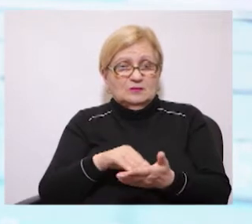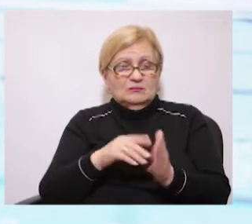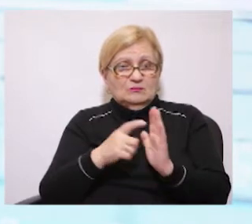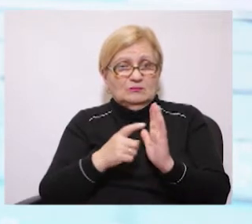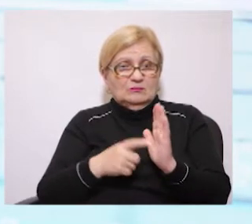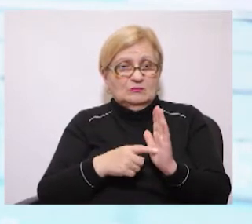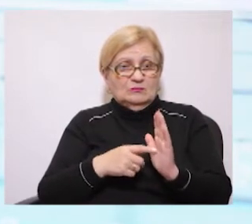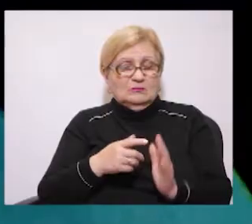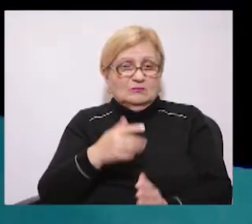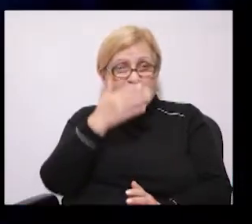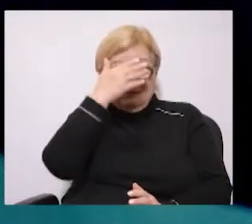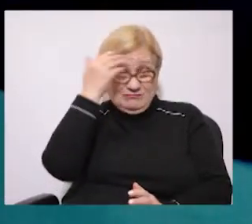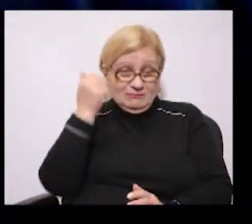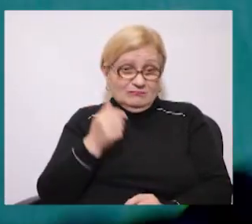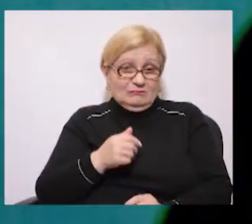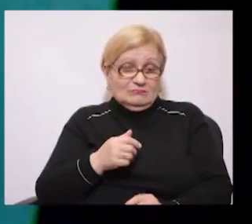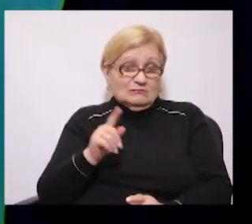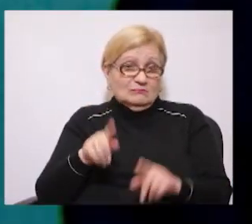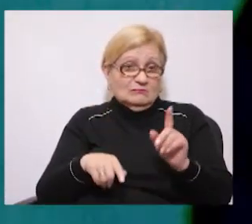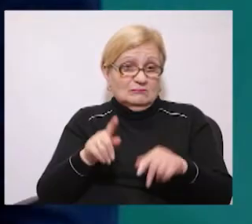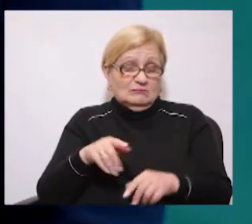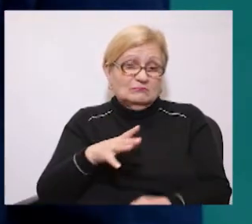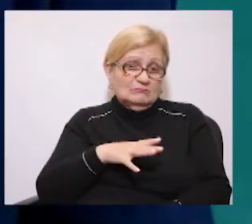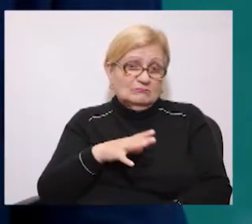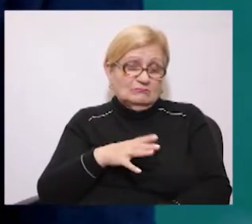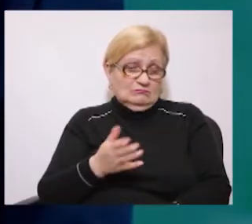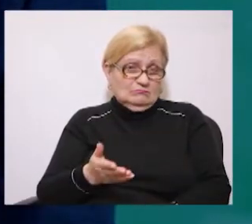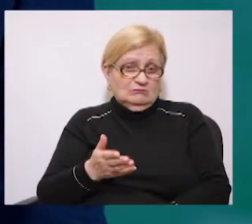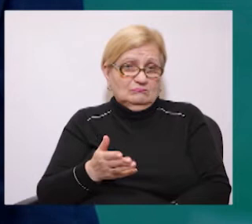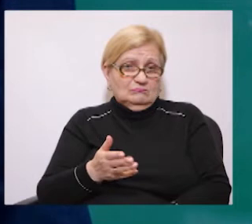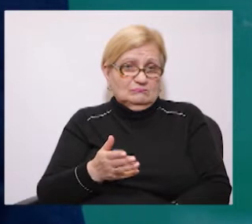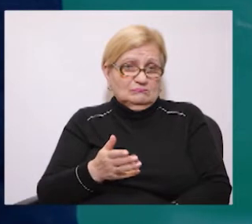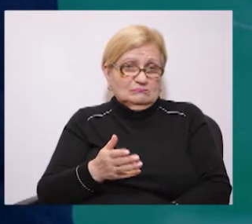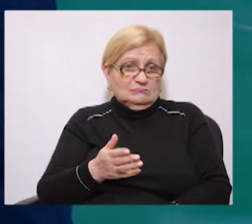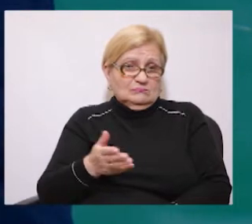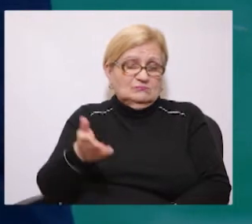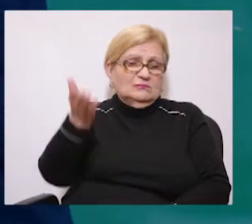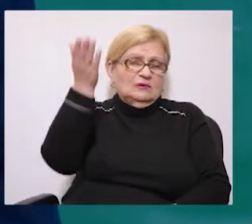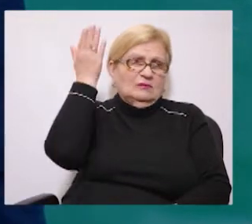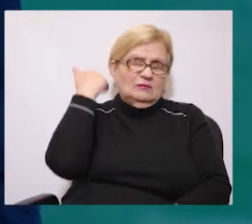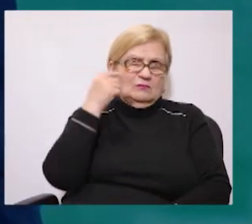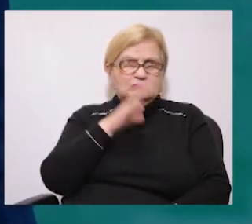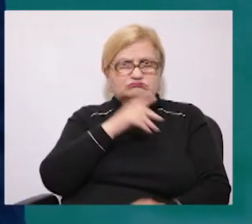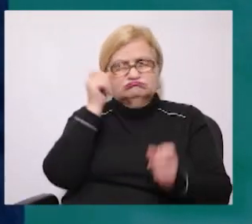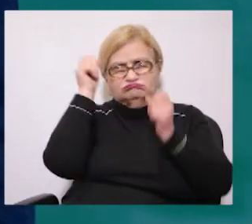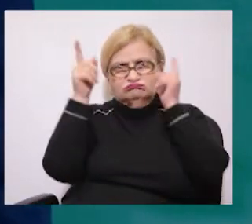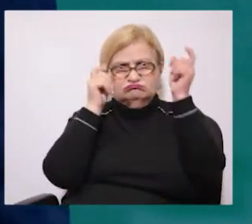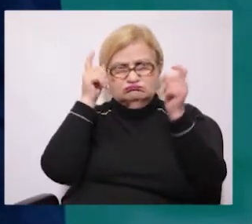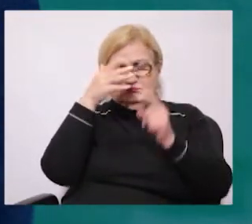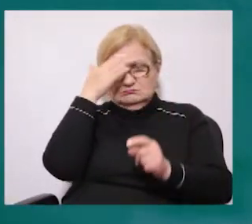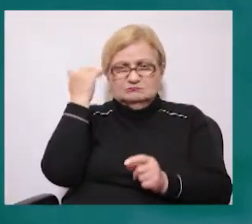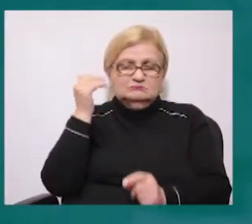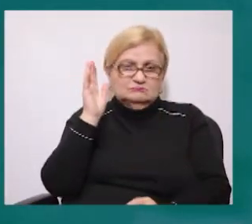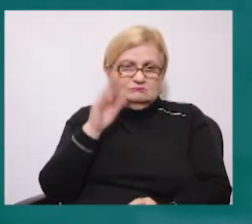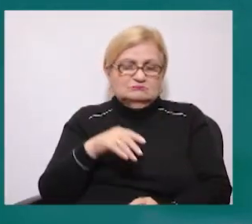თუ დავიწყებული გვაქვს. ხანდახან, ეს ხდება ეს. ყაიხნის წინ ასწავლოთ ეს, ხანდახან ცოტა შეფერხდებით